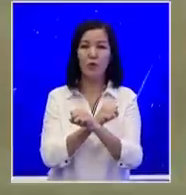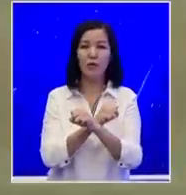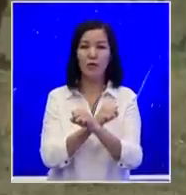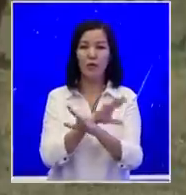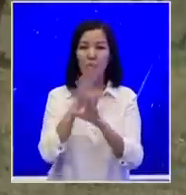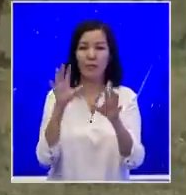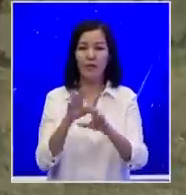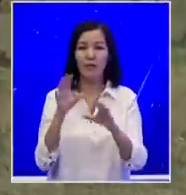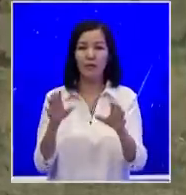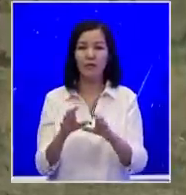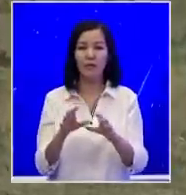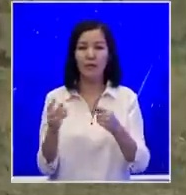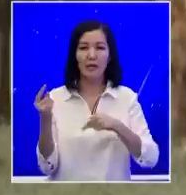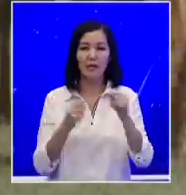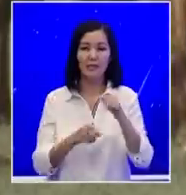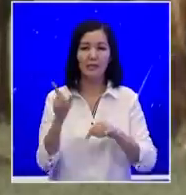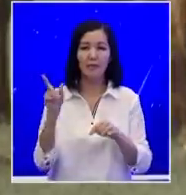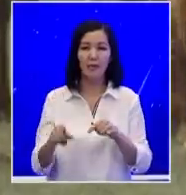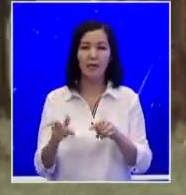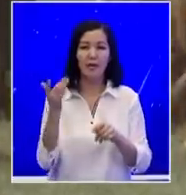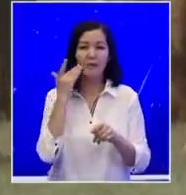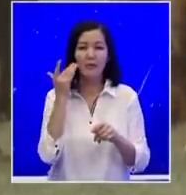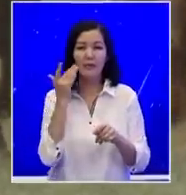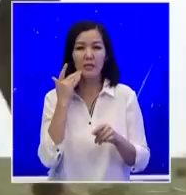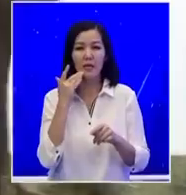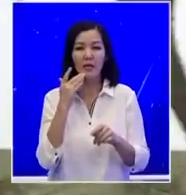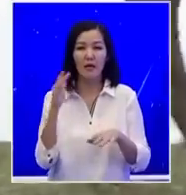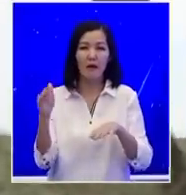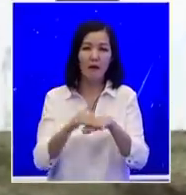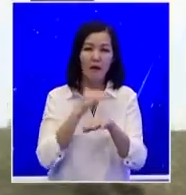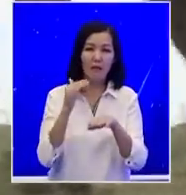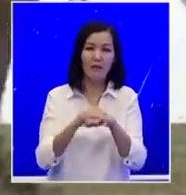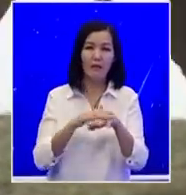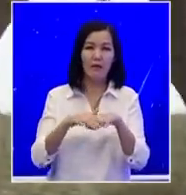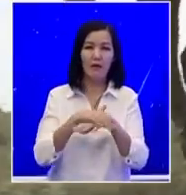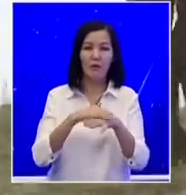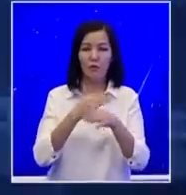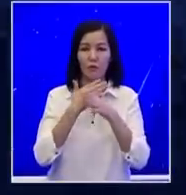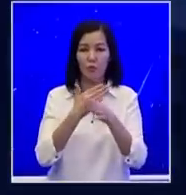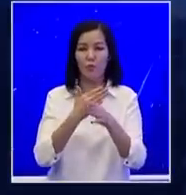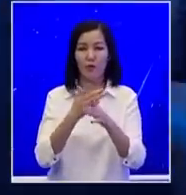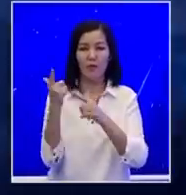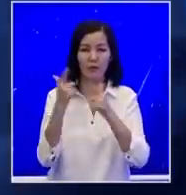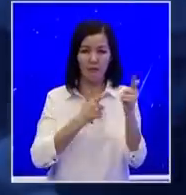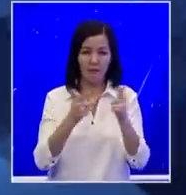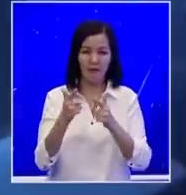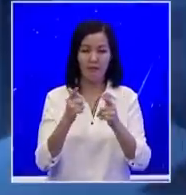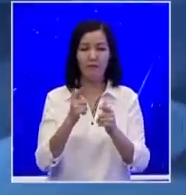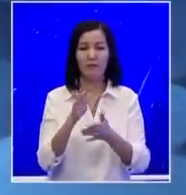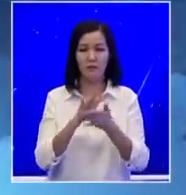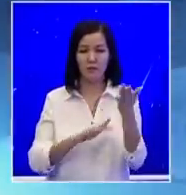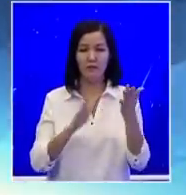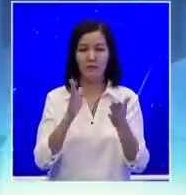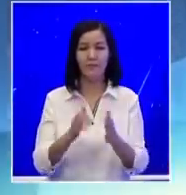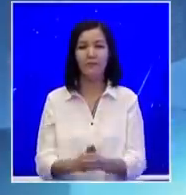еңбегімен ерлеп жүрген кәсіпкер қашанда елі үшін қолда барын аянып қалмайтынын айтады. Құрманжан Қасымжанұлы,